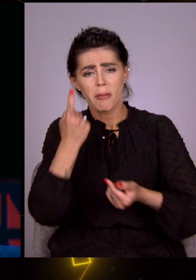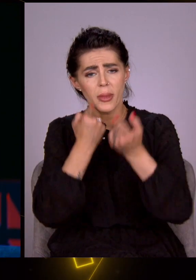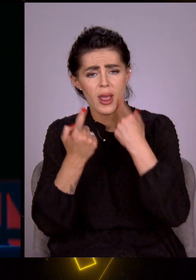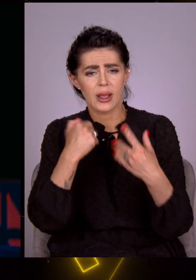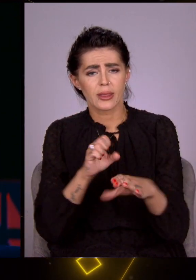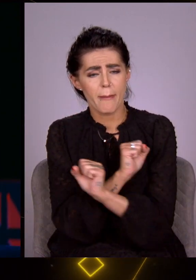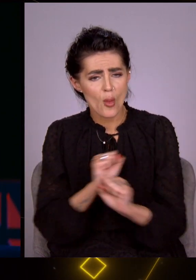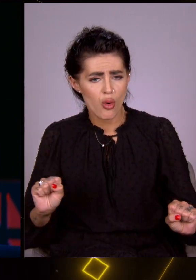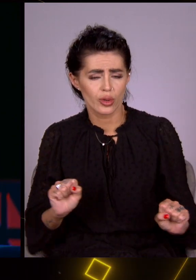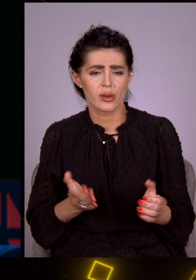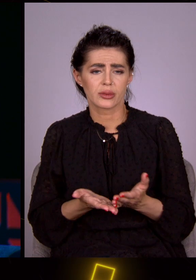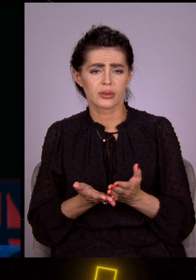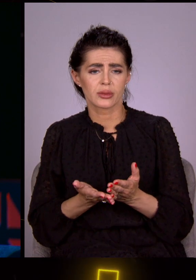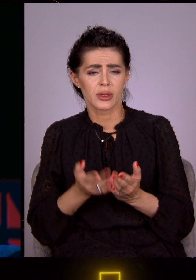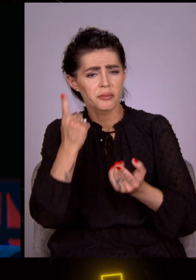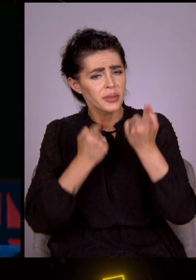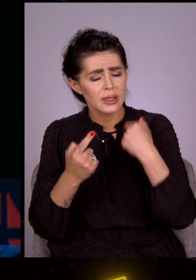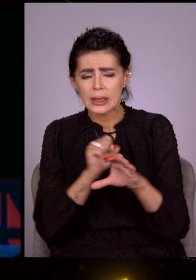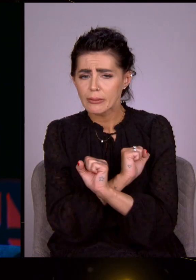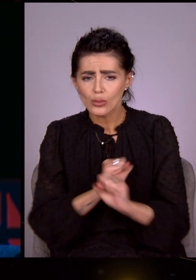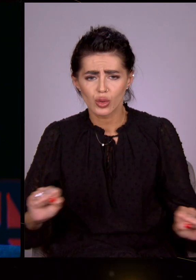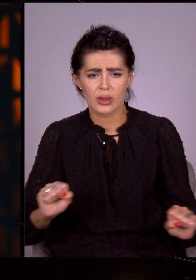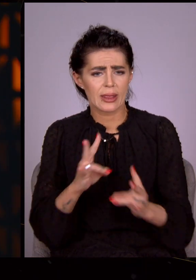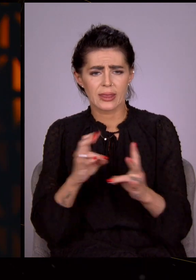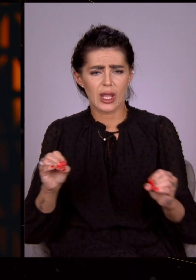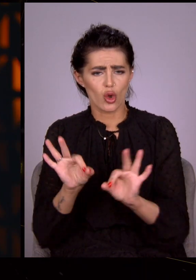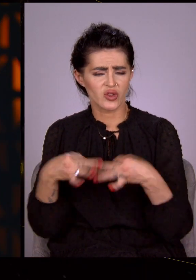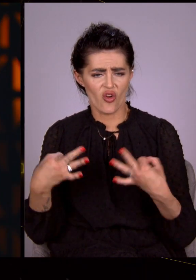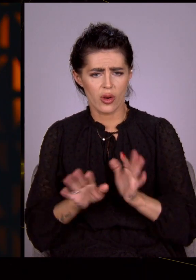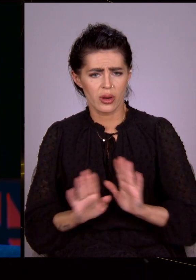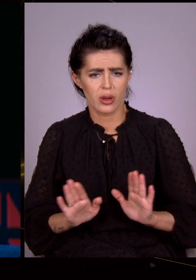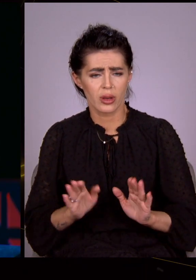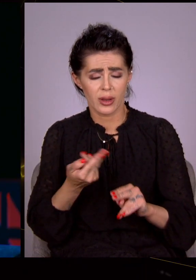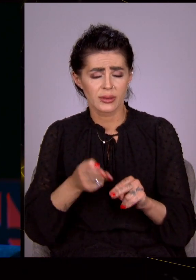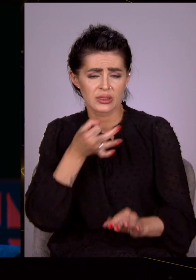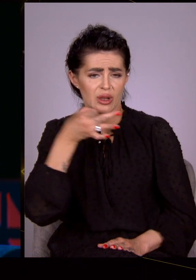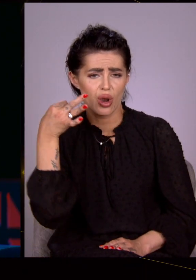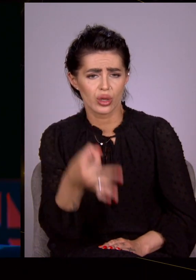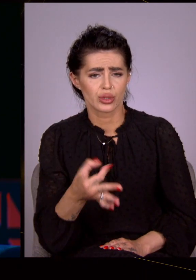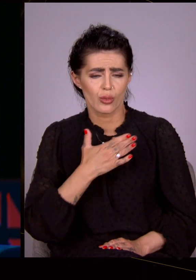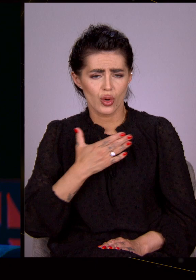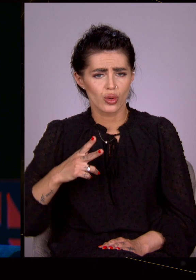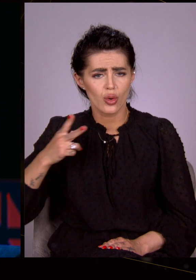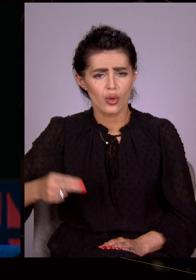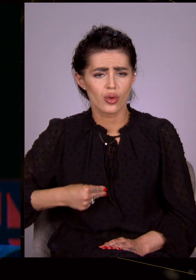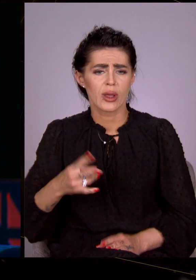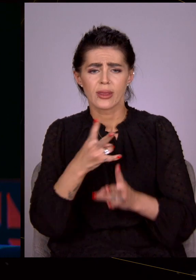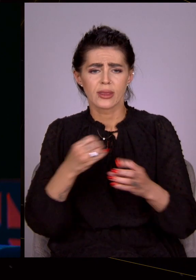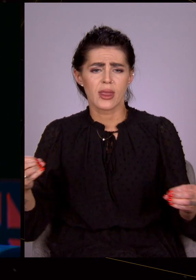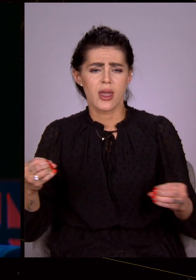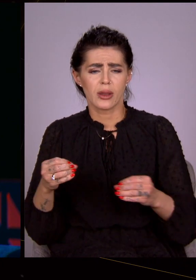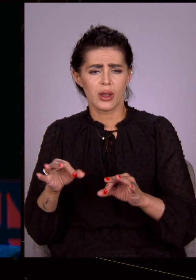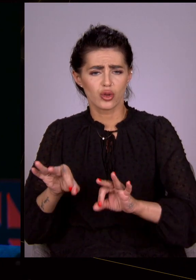можна. Не можна плакати, вона не дозволяє. Це вона вам так каже? Да. Не дозволяє? Вона не дозволяє плакати,